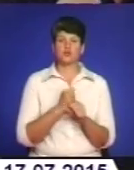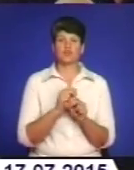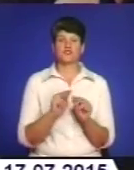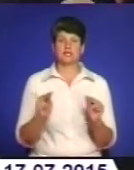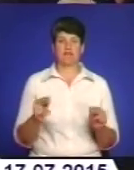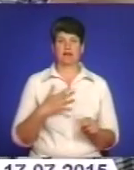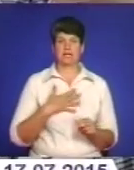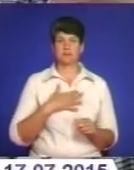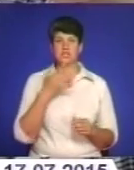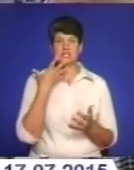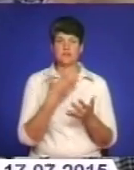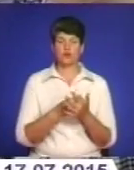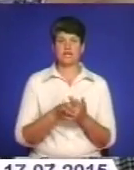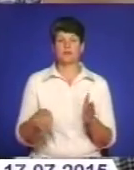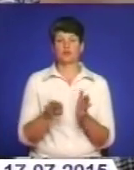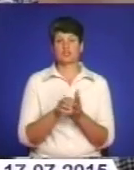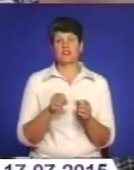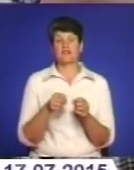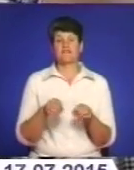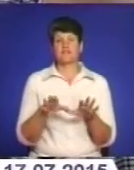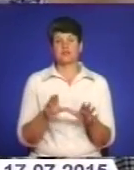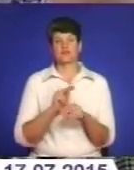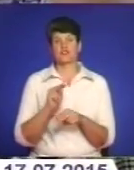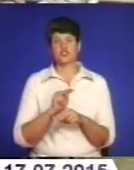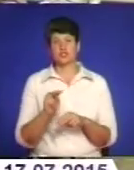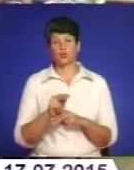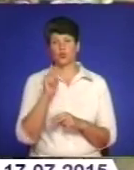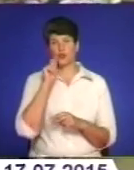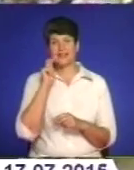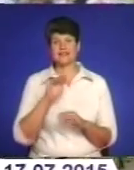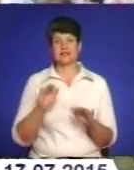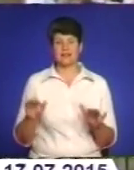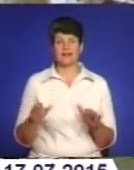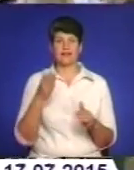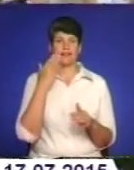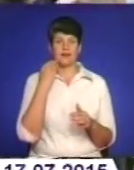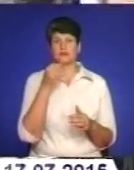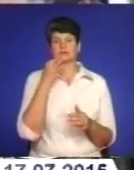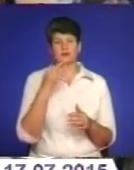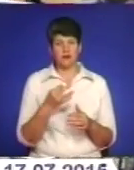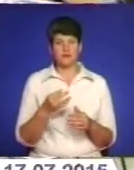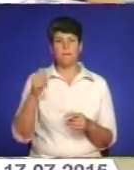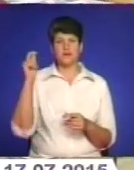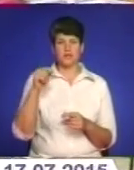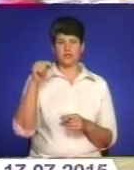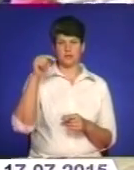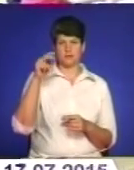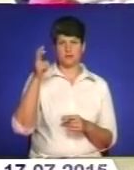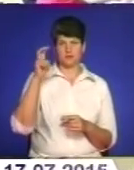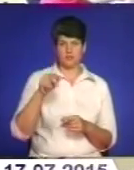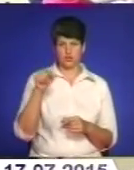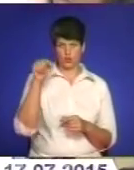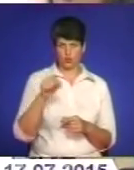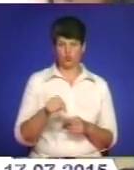своєї відпустки вирішив навчати українських дітей. Легко виписати чек, каже пан Тарас, але приїхати і залишити тут частинку душі – ось